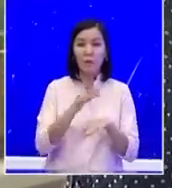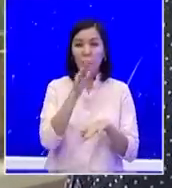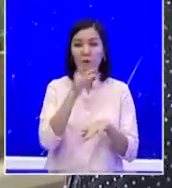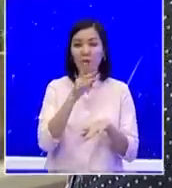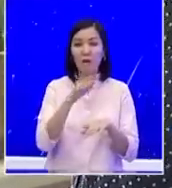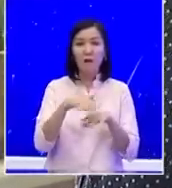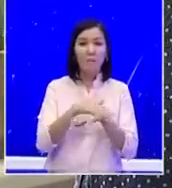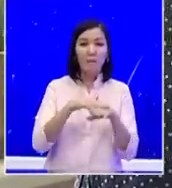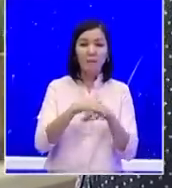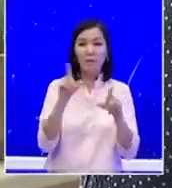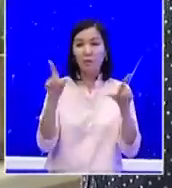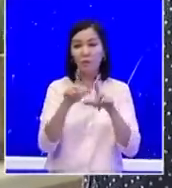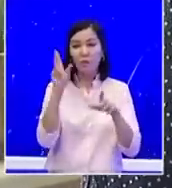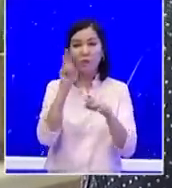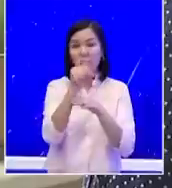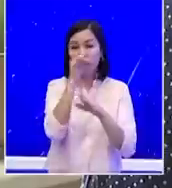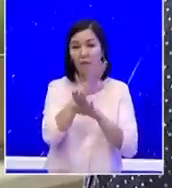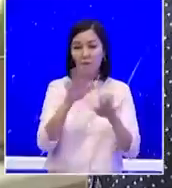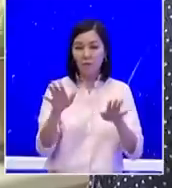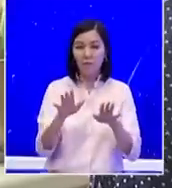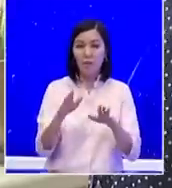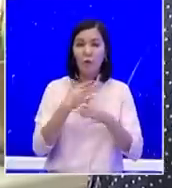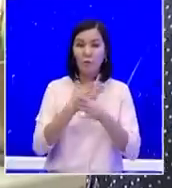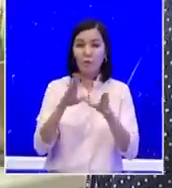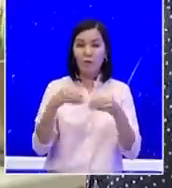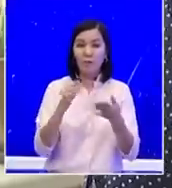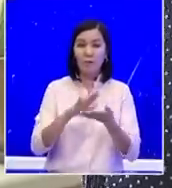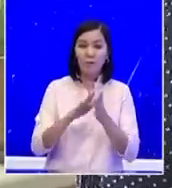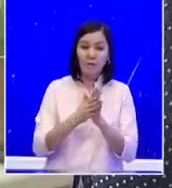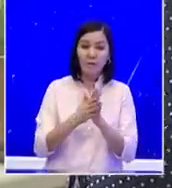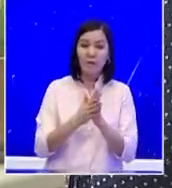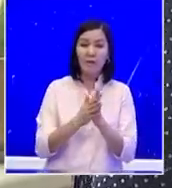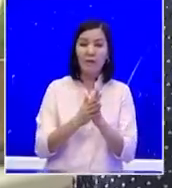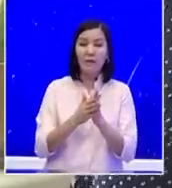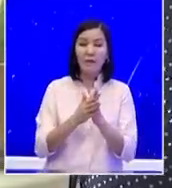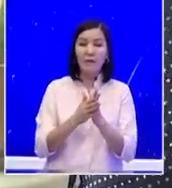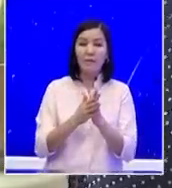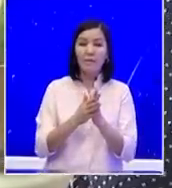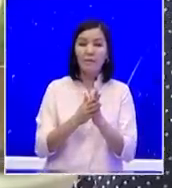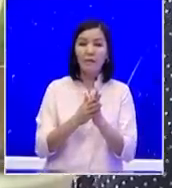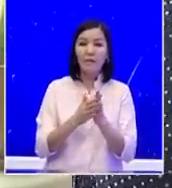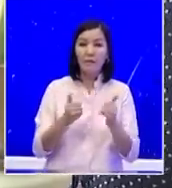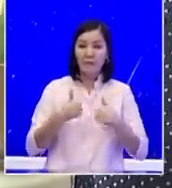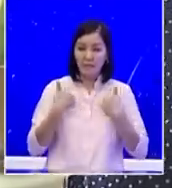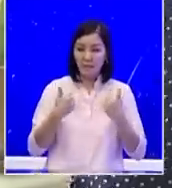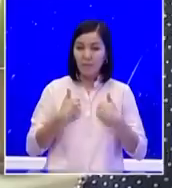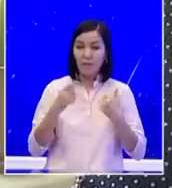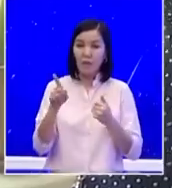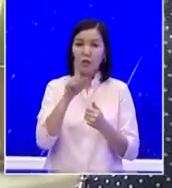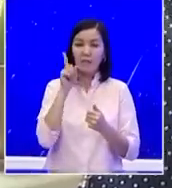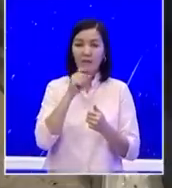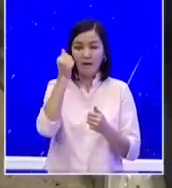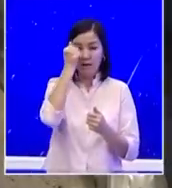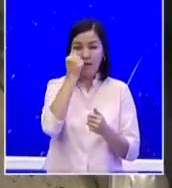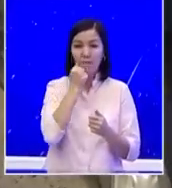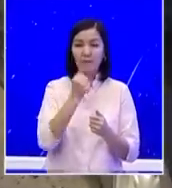алмайтын уақытта бізге осындай көмек беріп, жаңағы жағдайымызға қарап, көмегін беріп, шамалар келгенше жастар жүгіріп жатқан, сол жастарымыз аман